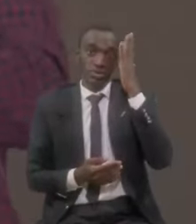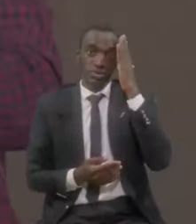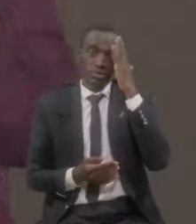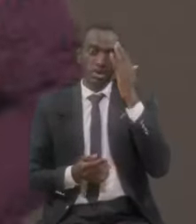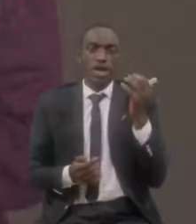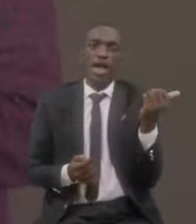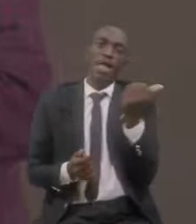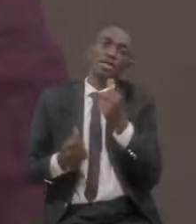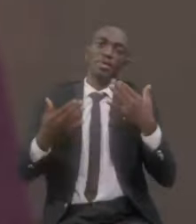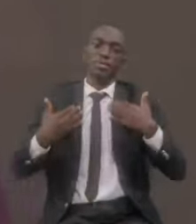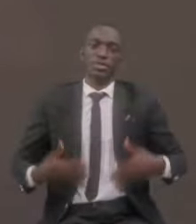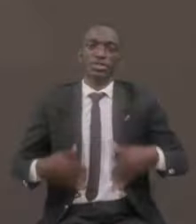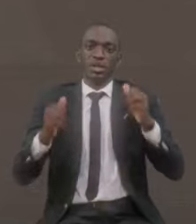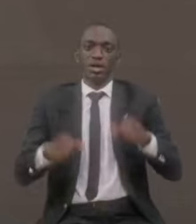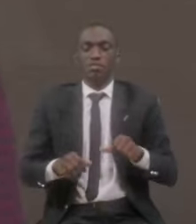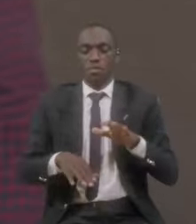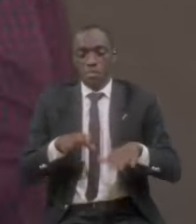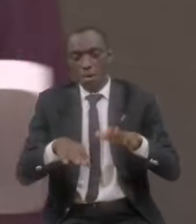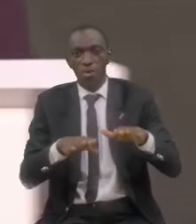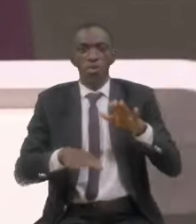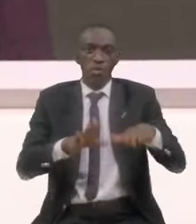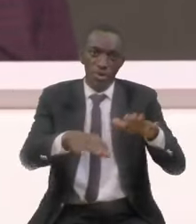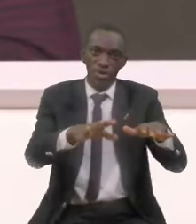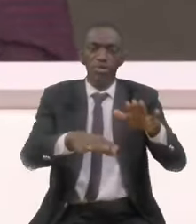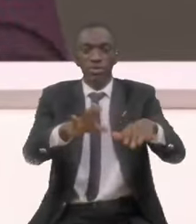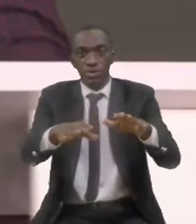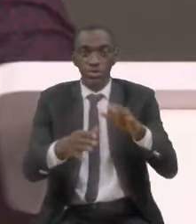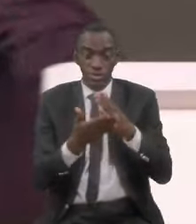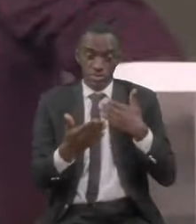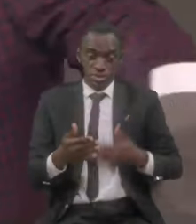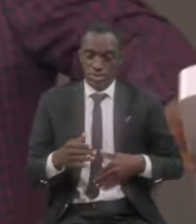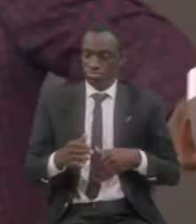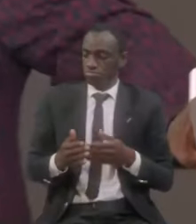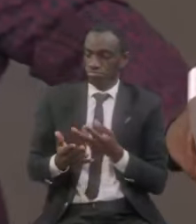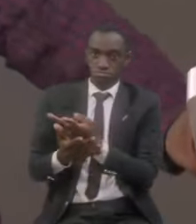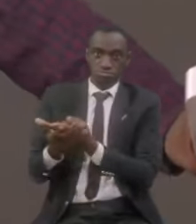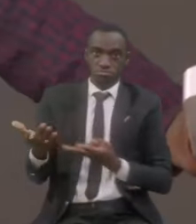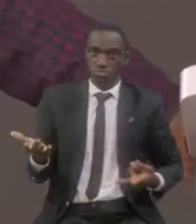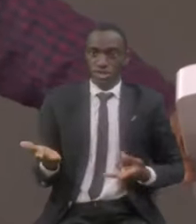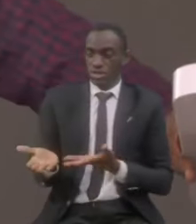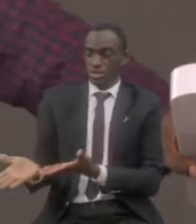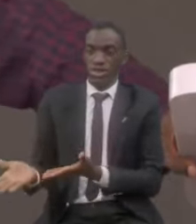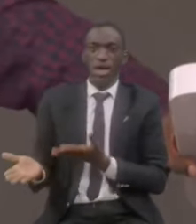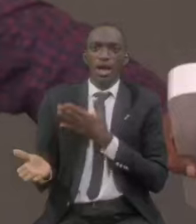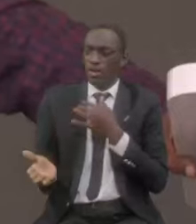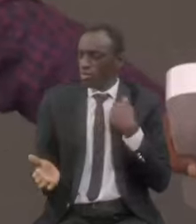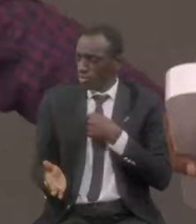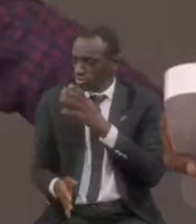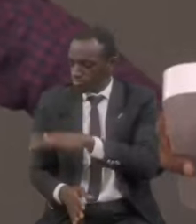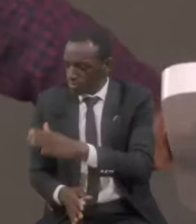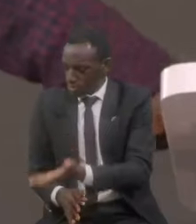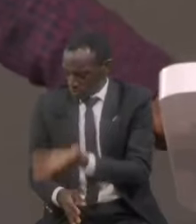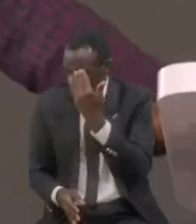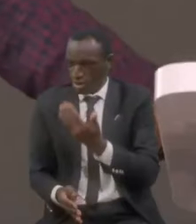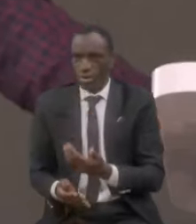Tout le monde peut marcher. Quelqu'un est couché là-bas. Et nous disons, lève-toi.